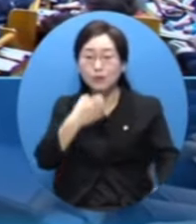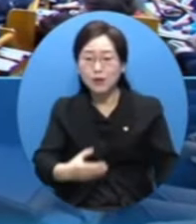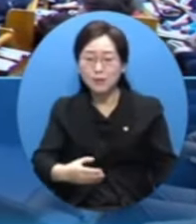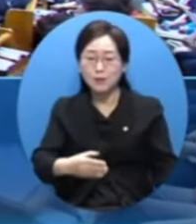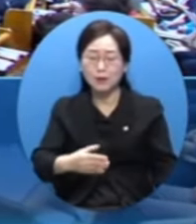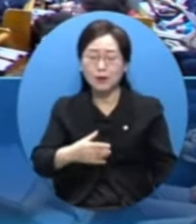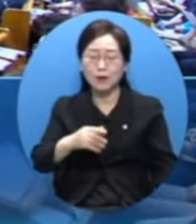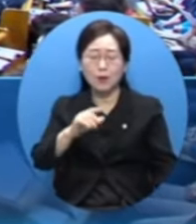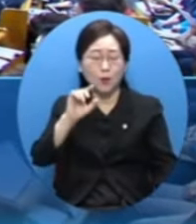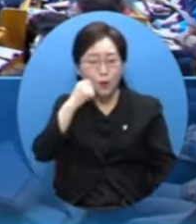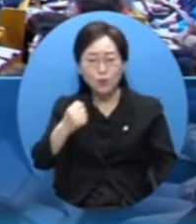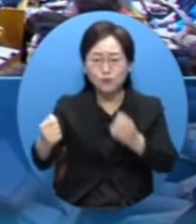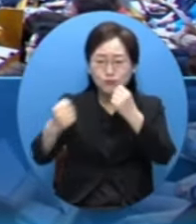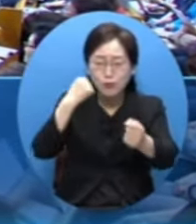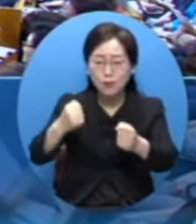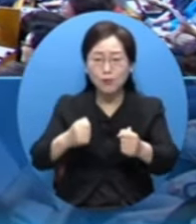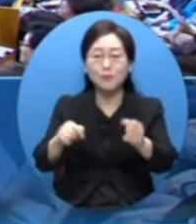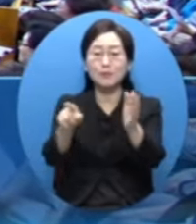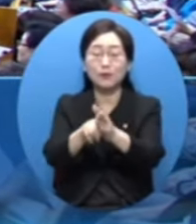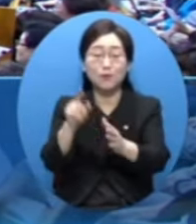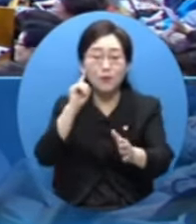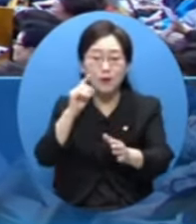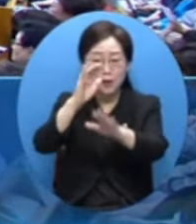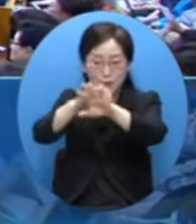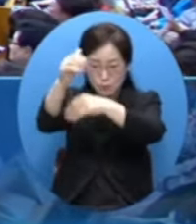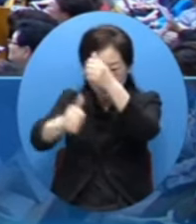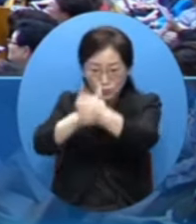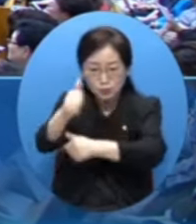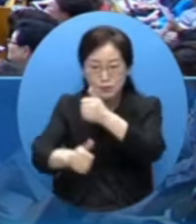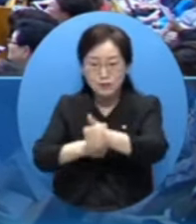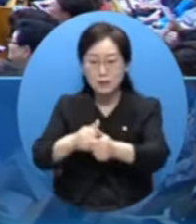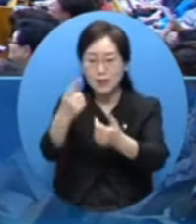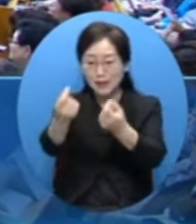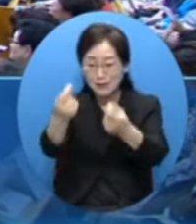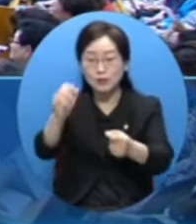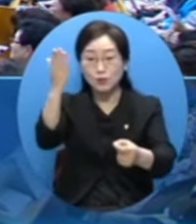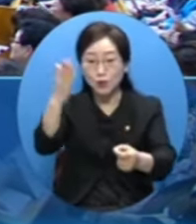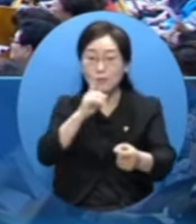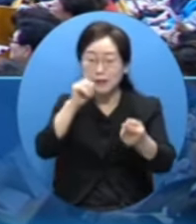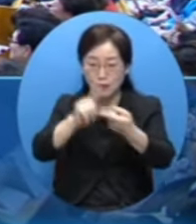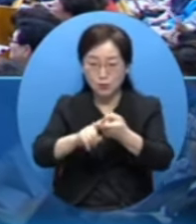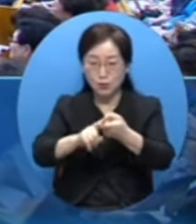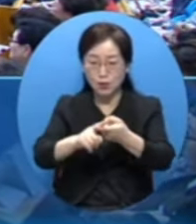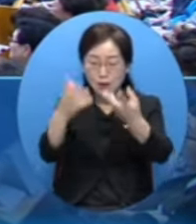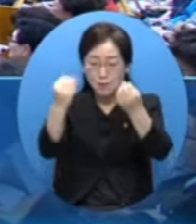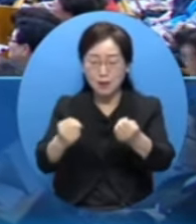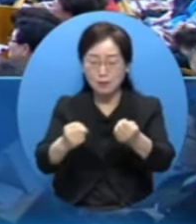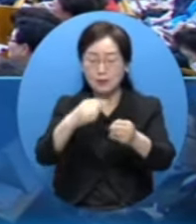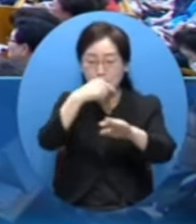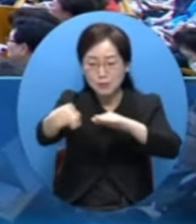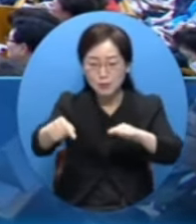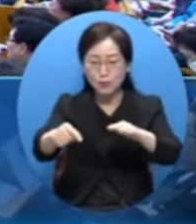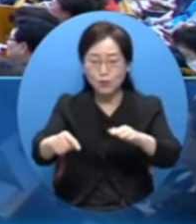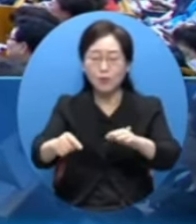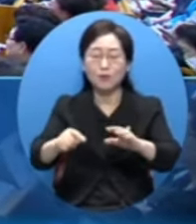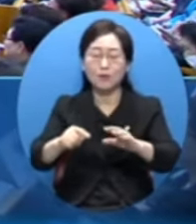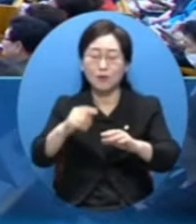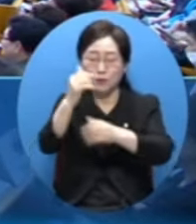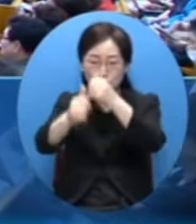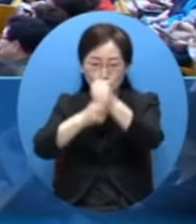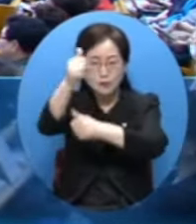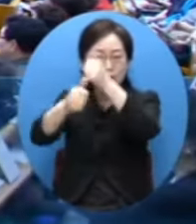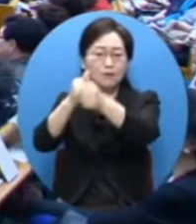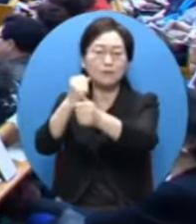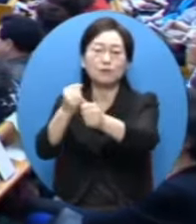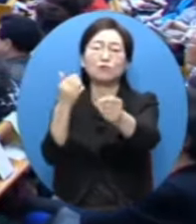없는 중에 바라고 믿었으니 이는 내 민족이 내 후손이 이가 되라 하신 말씀대로 많은 민족의 조상이 되게 하려 하십니다.